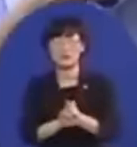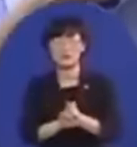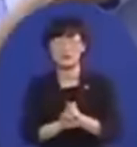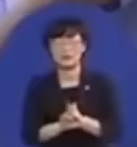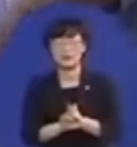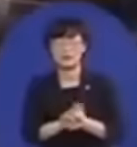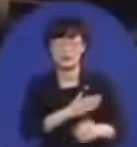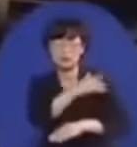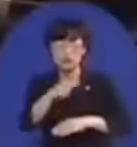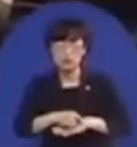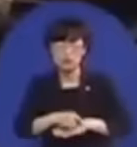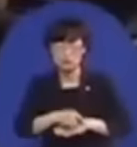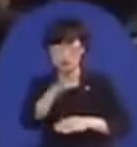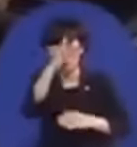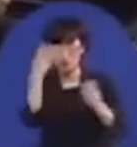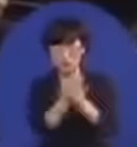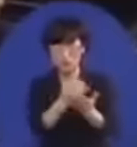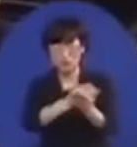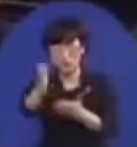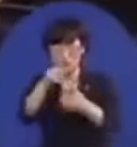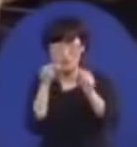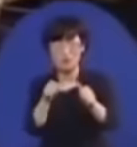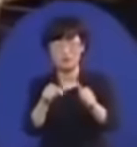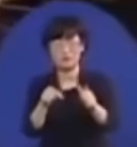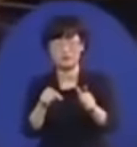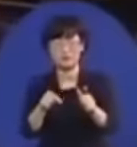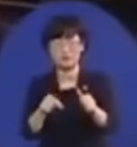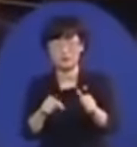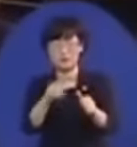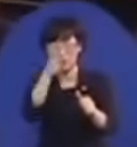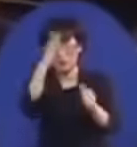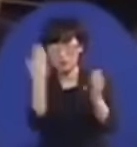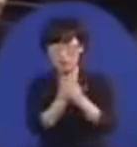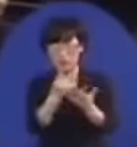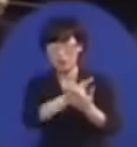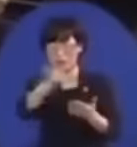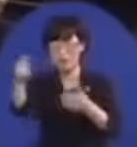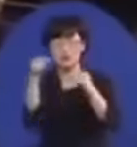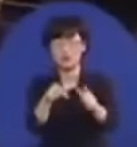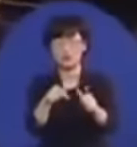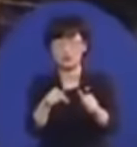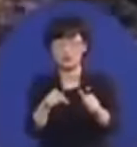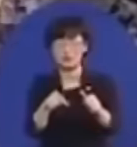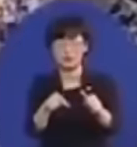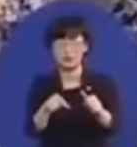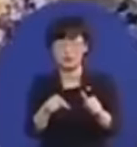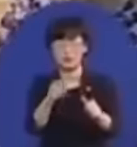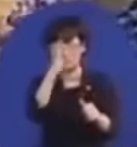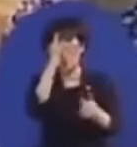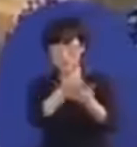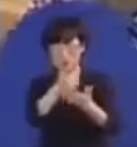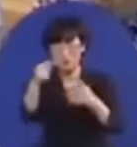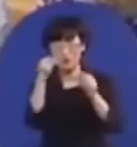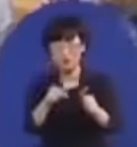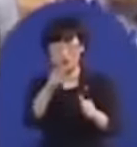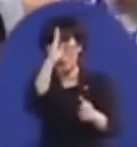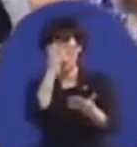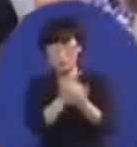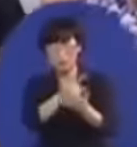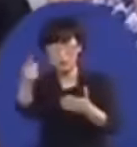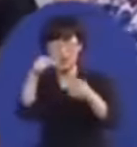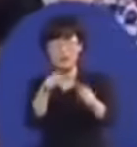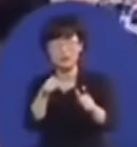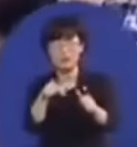너희 육신의 고통은 떠나갈지어다. 너희 질병은 떠나가라. 너희 질병은 떠나가라. 너희 질병은